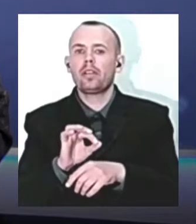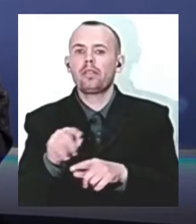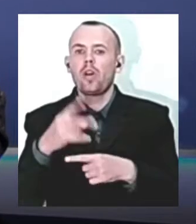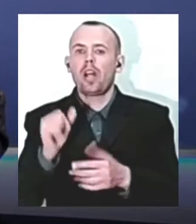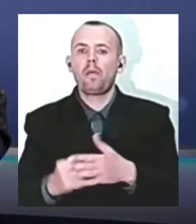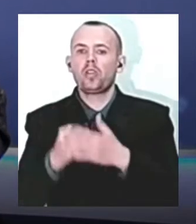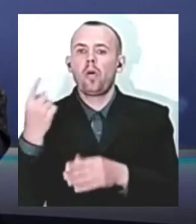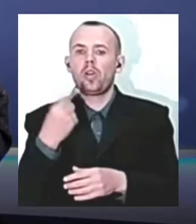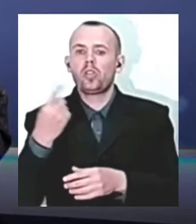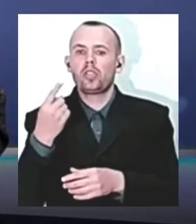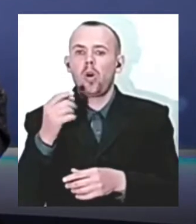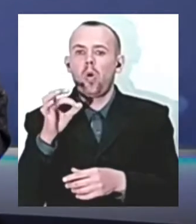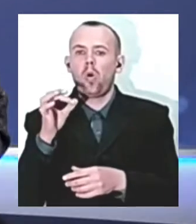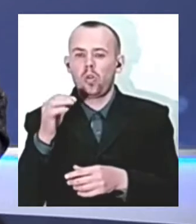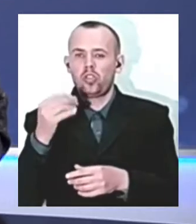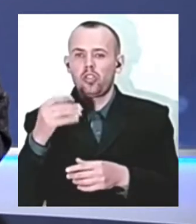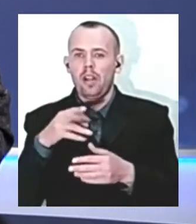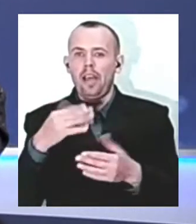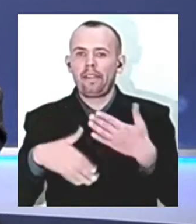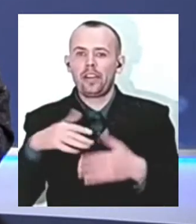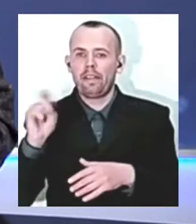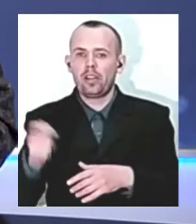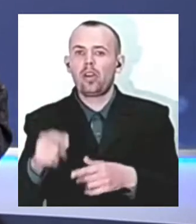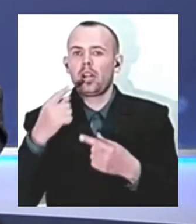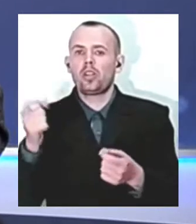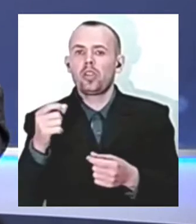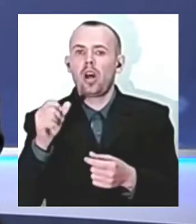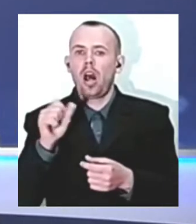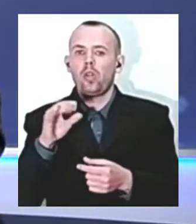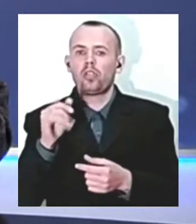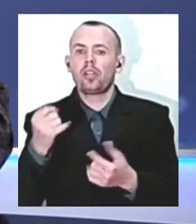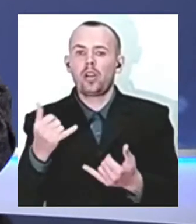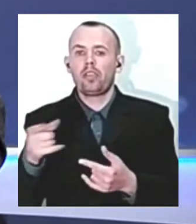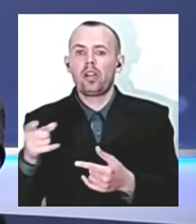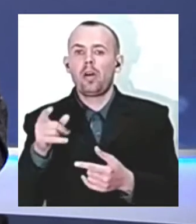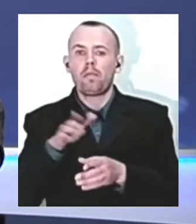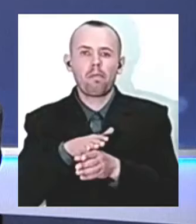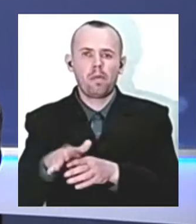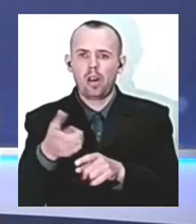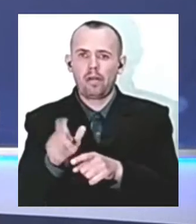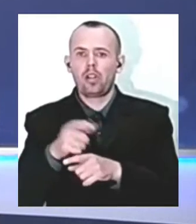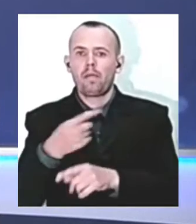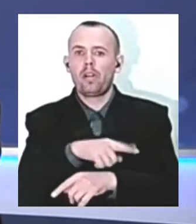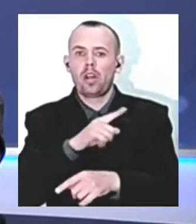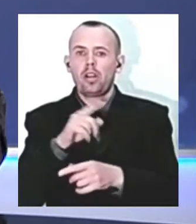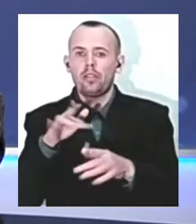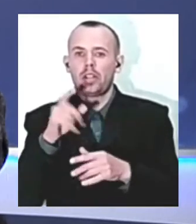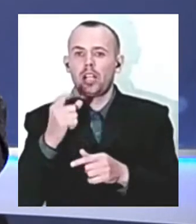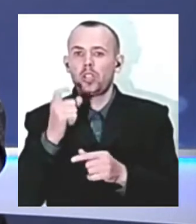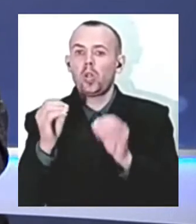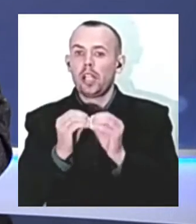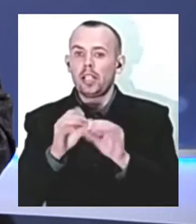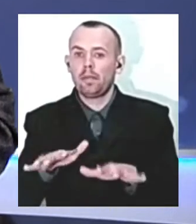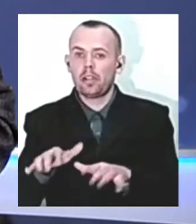очного шпиталю для інвалідів війни на вулиці Леонтовича. Наразі вона переповнена, там лікарня розрахована на 110 місць, але